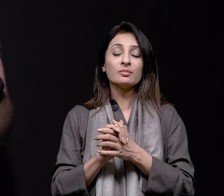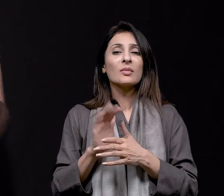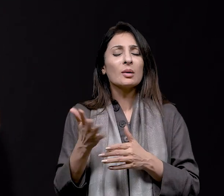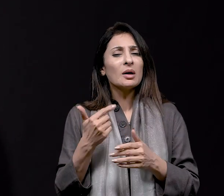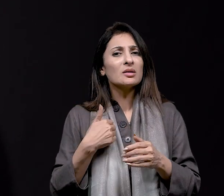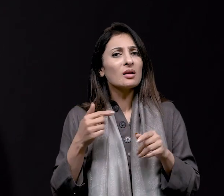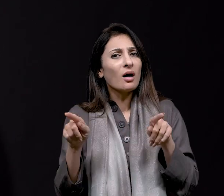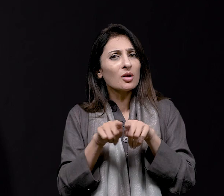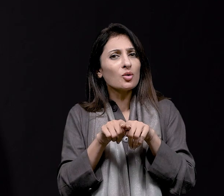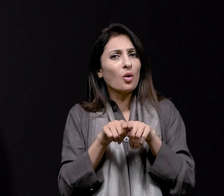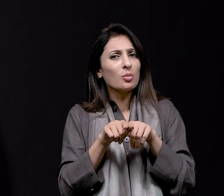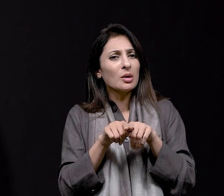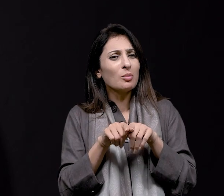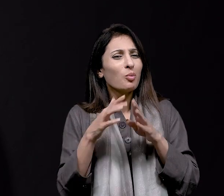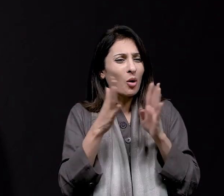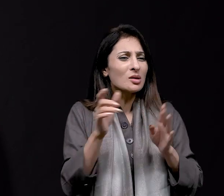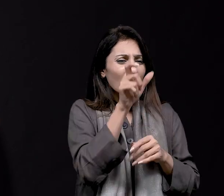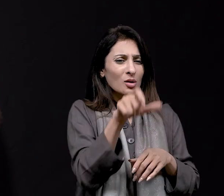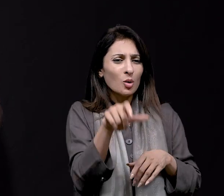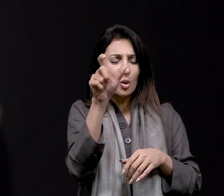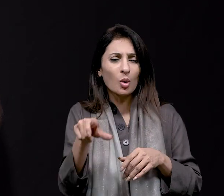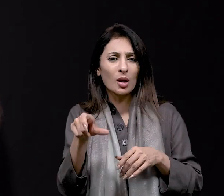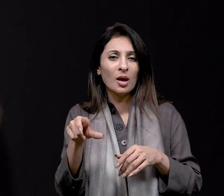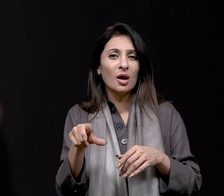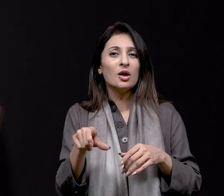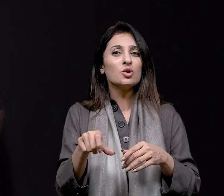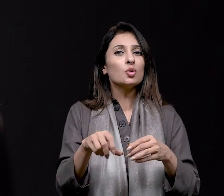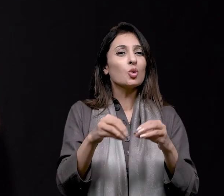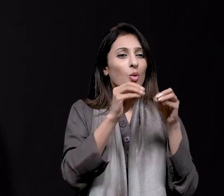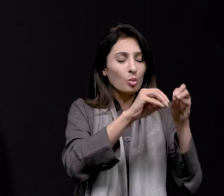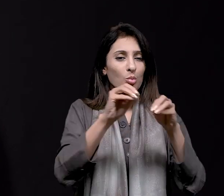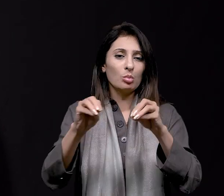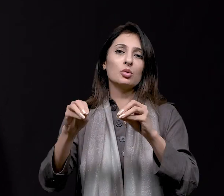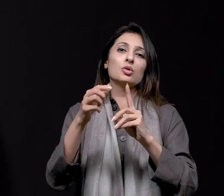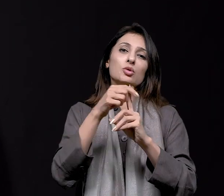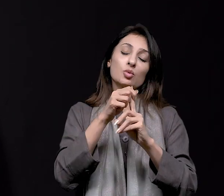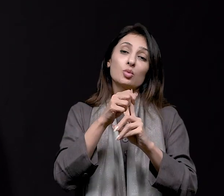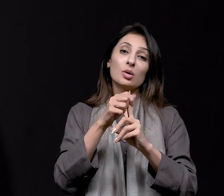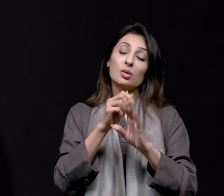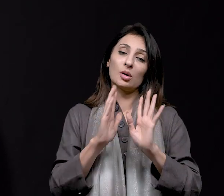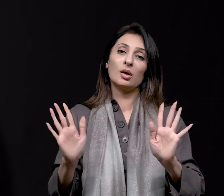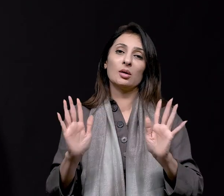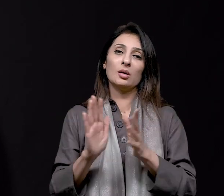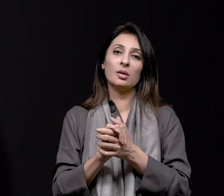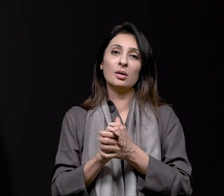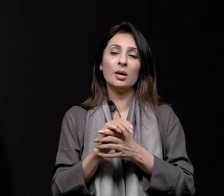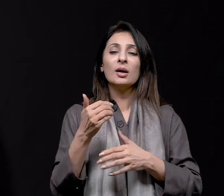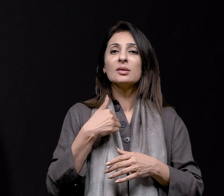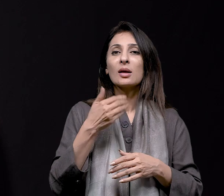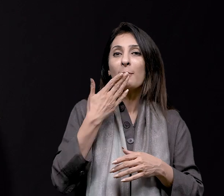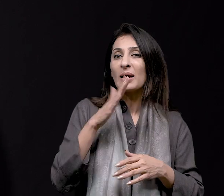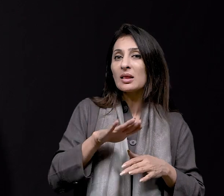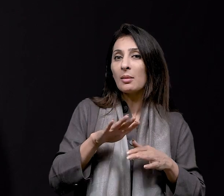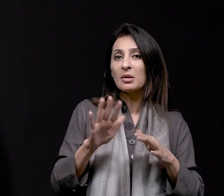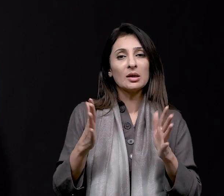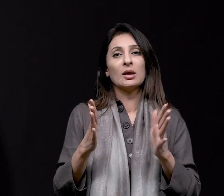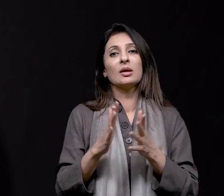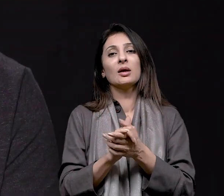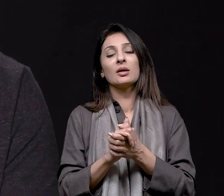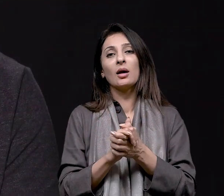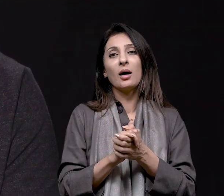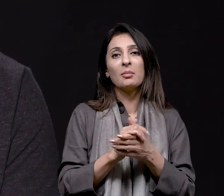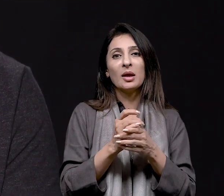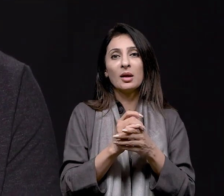کئی ایسے لوگ ہوں گے جو کہ ہیلپ اور اسسٹنس کے منتظر رہ جائیں گے، اور ان تک ان